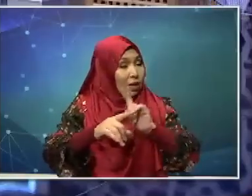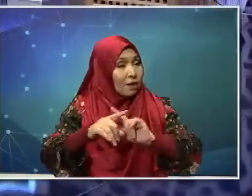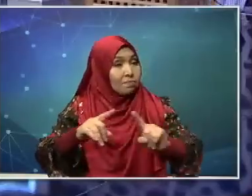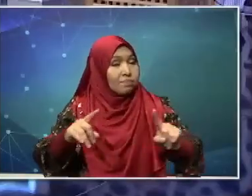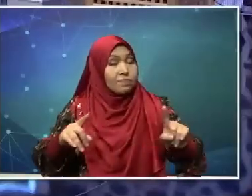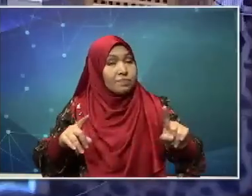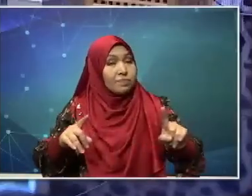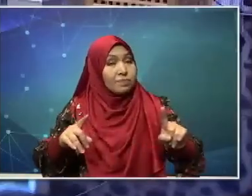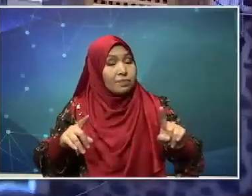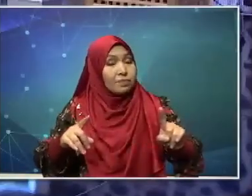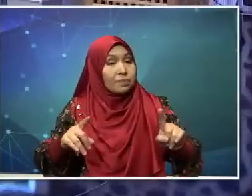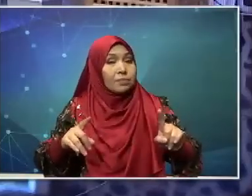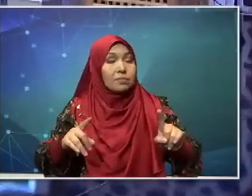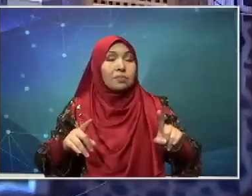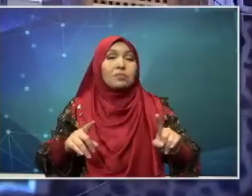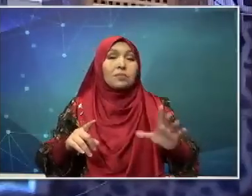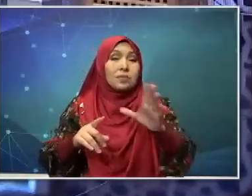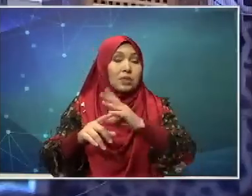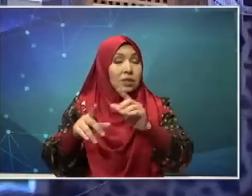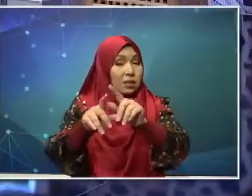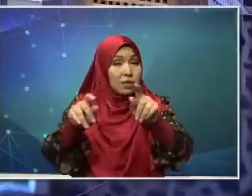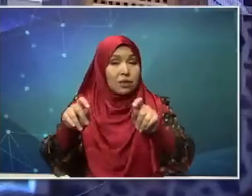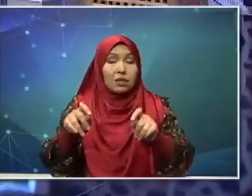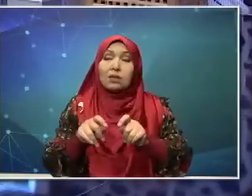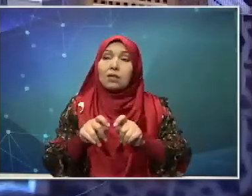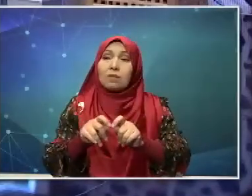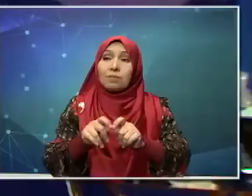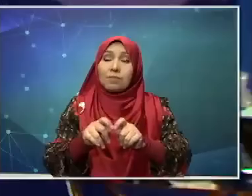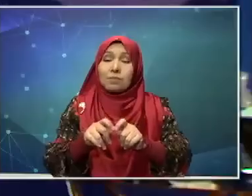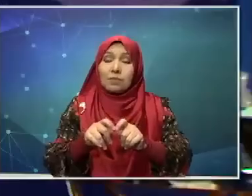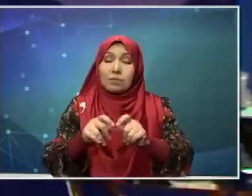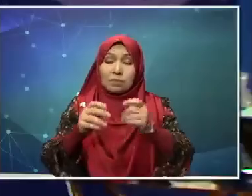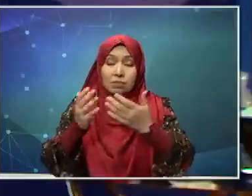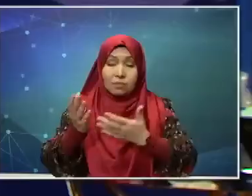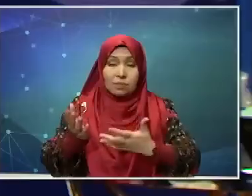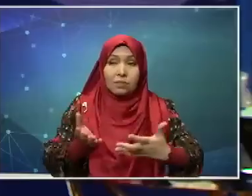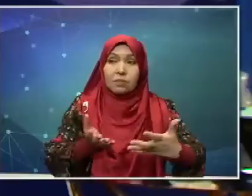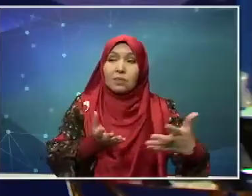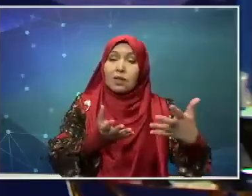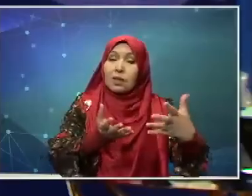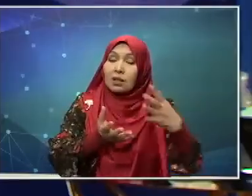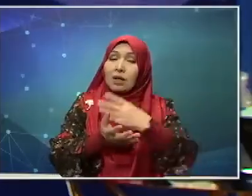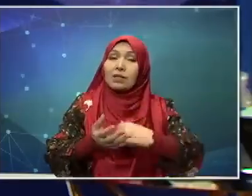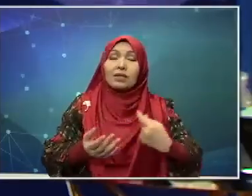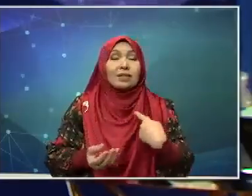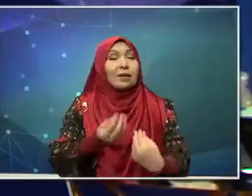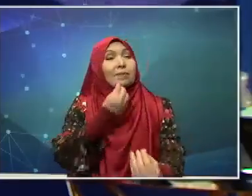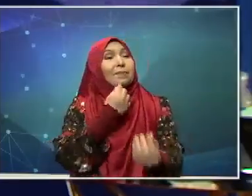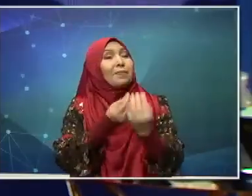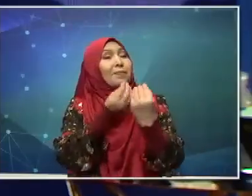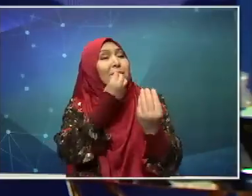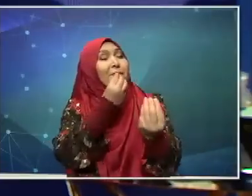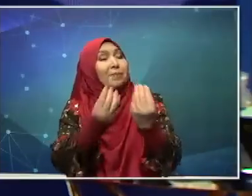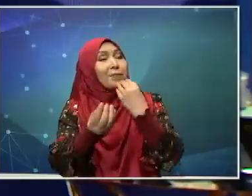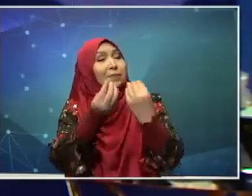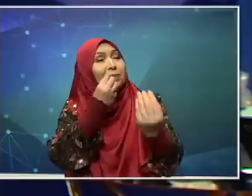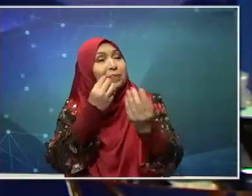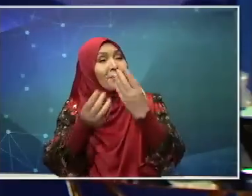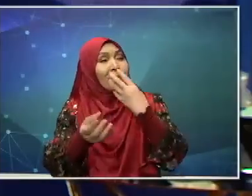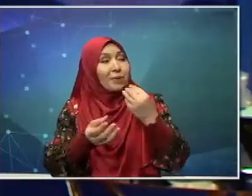benar-benar juga begitu yang pernah diruang Facebook itu sambil makan kue